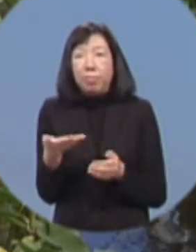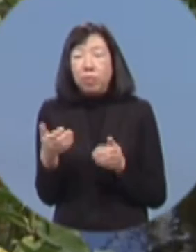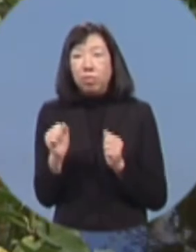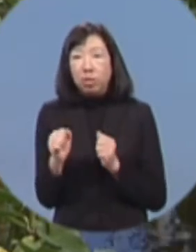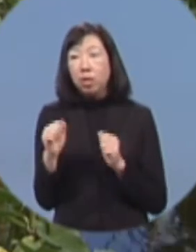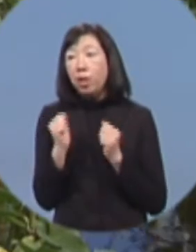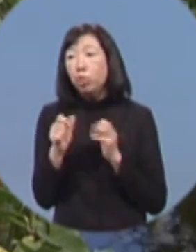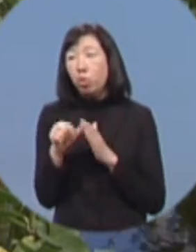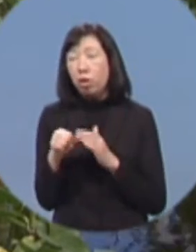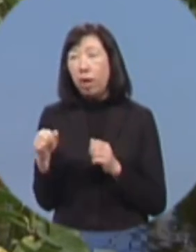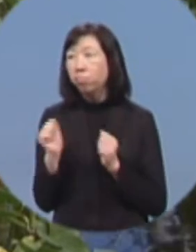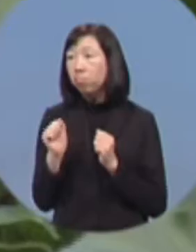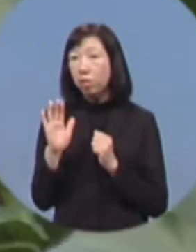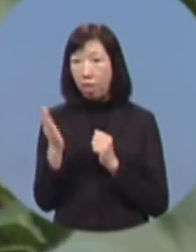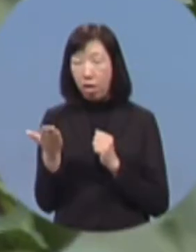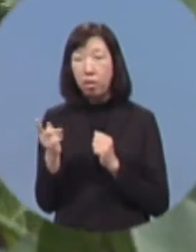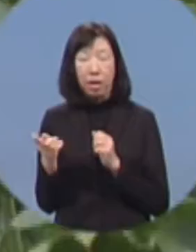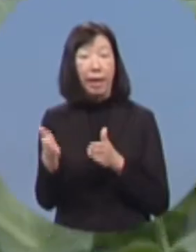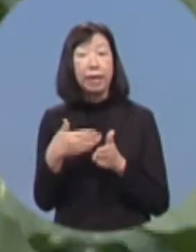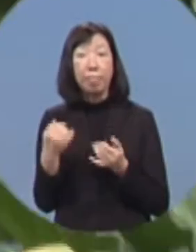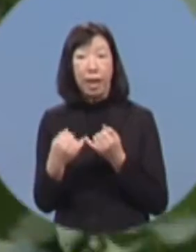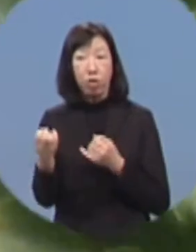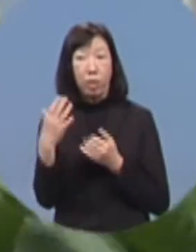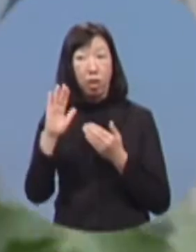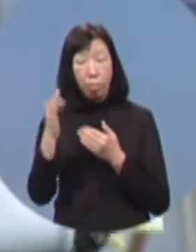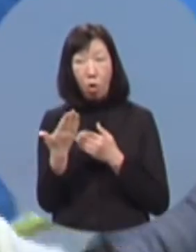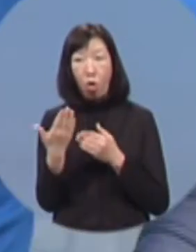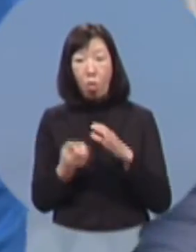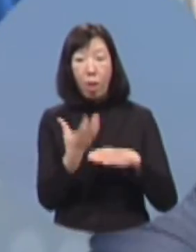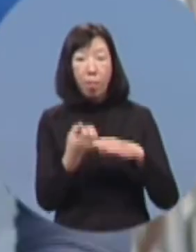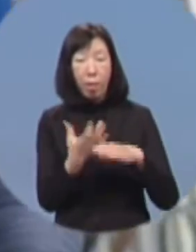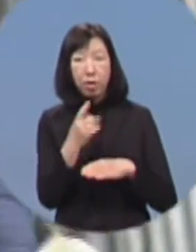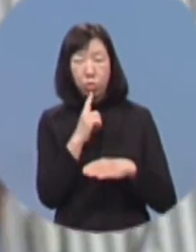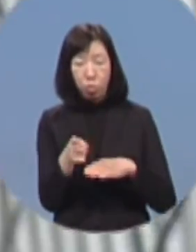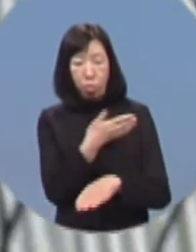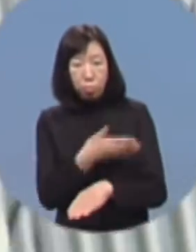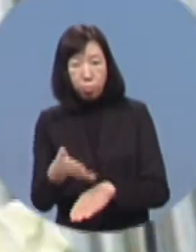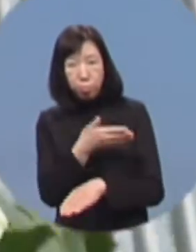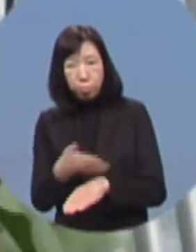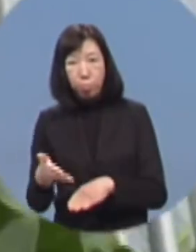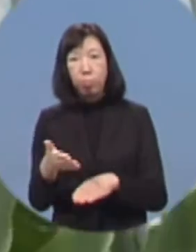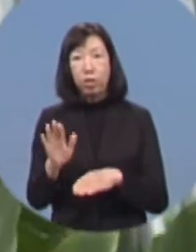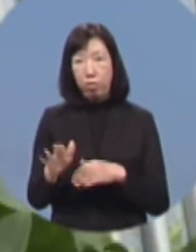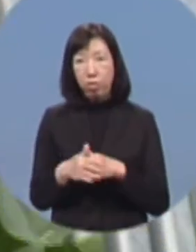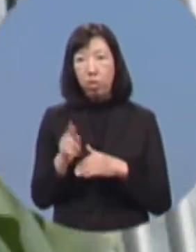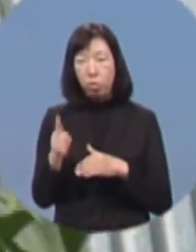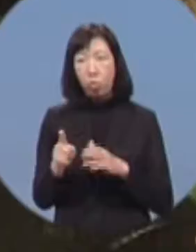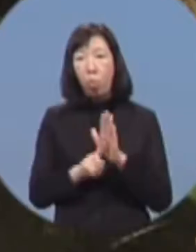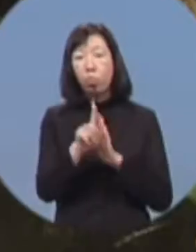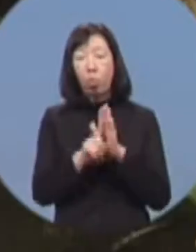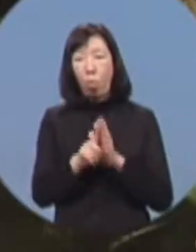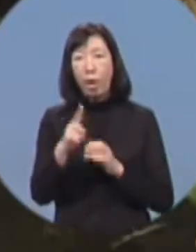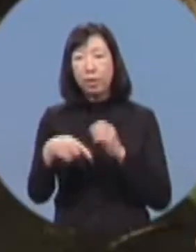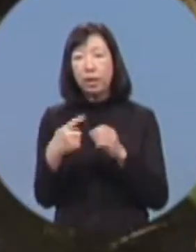しまうのではないですか。 先ほど池のようなところと言っていましたが、湧き水をかけ流しにしているんです。その水温は